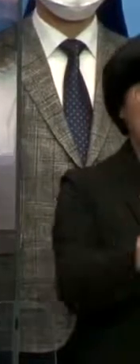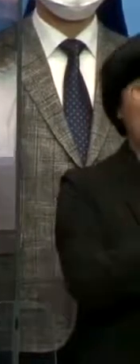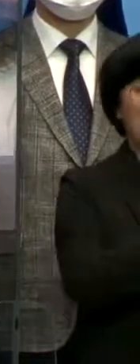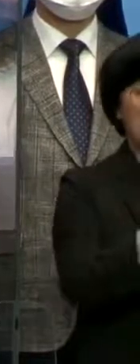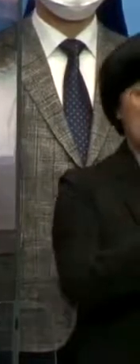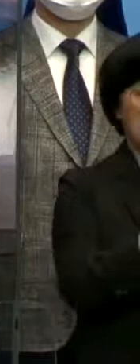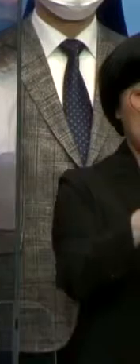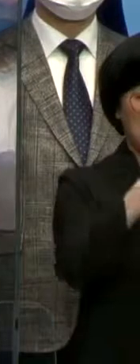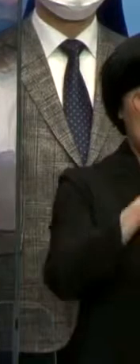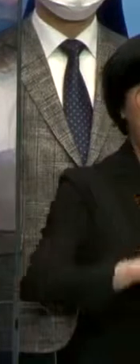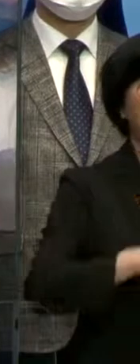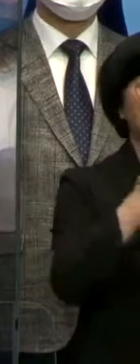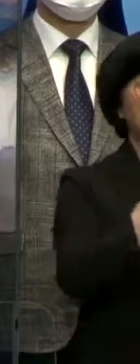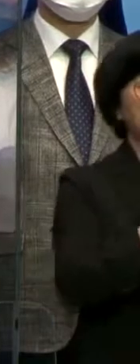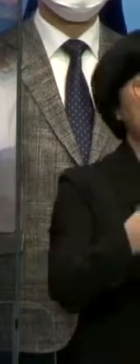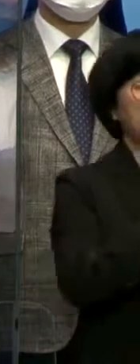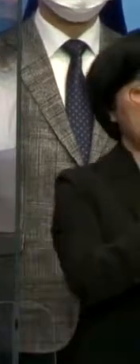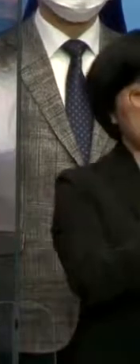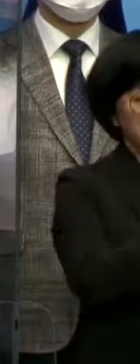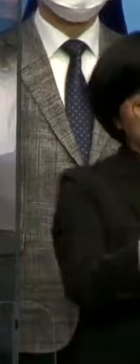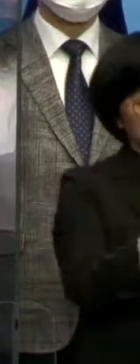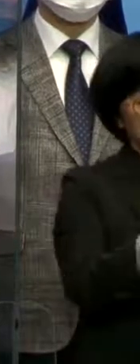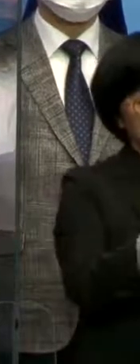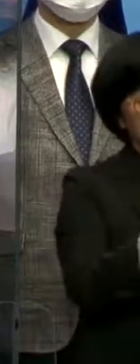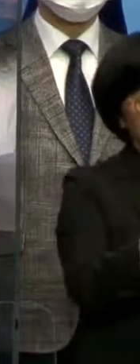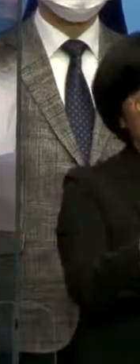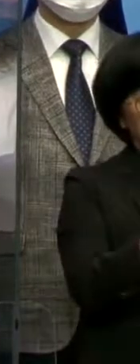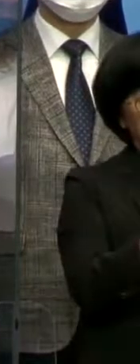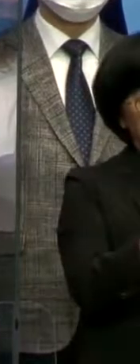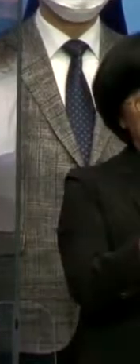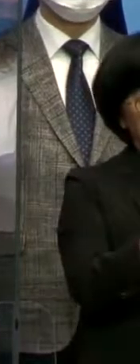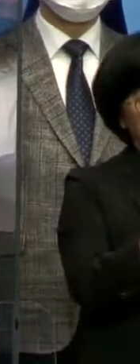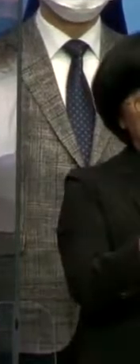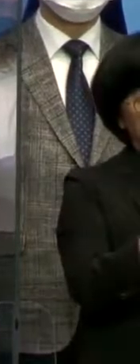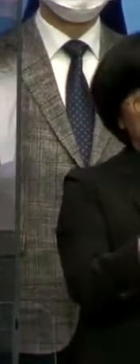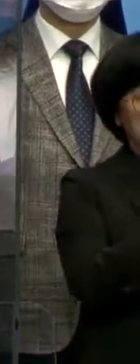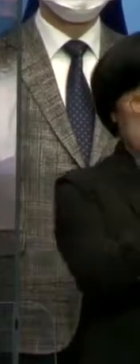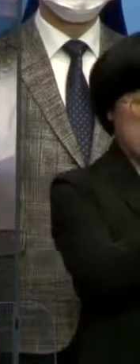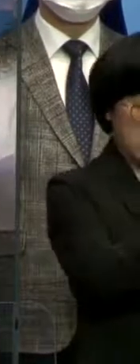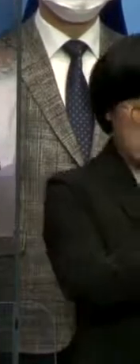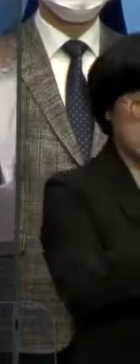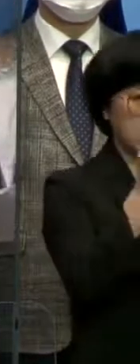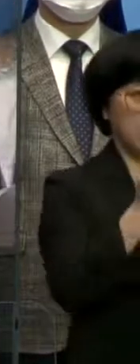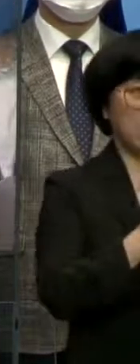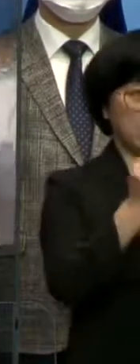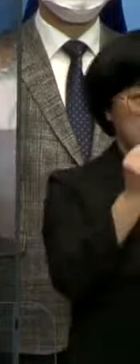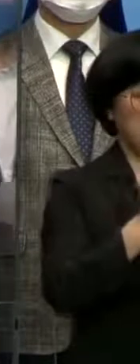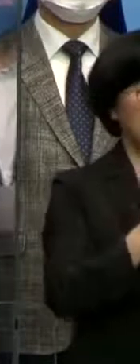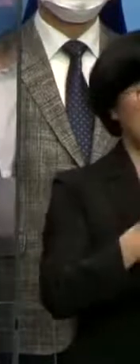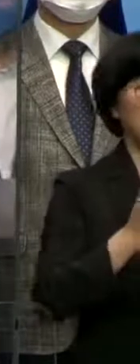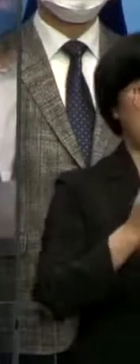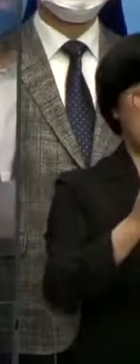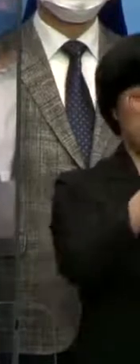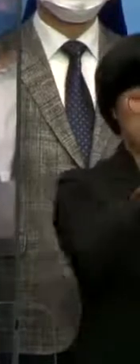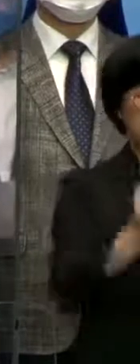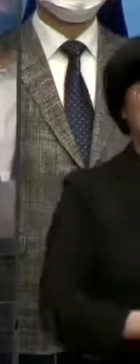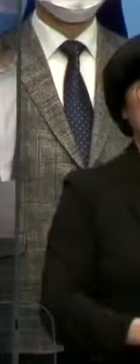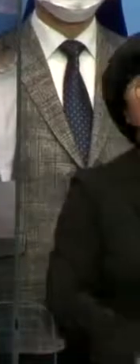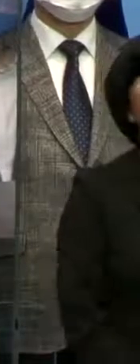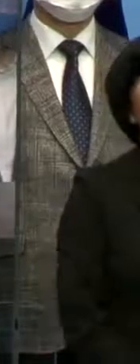하고요. 법안을 발의하신 세 분의 의원들께서 의견을 말씀드리는 걸로 진행을